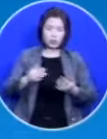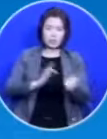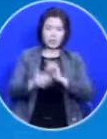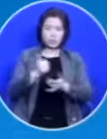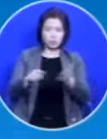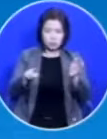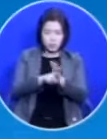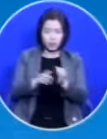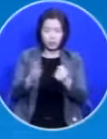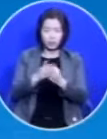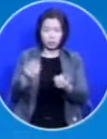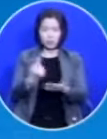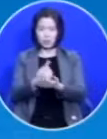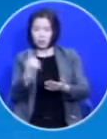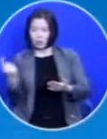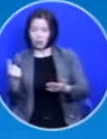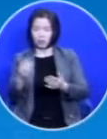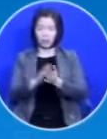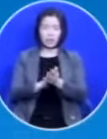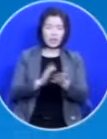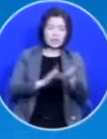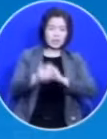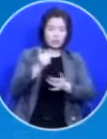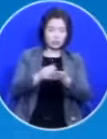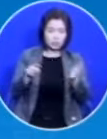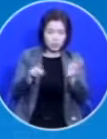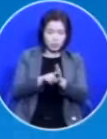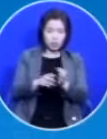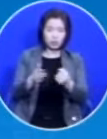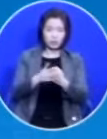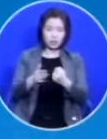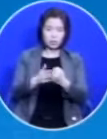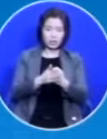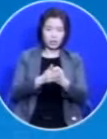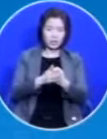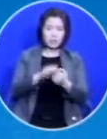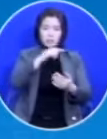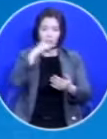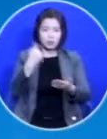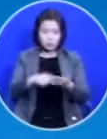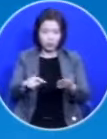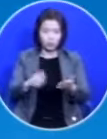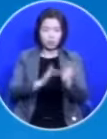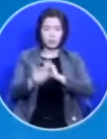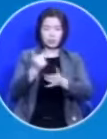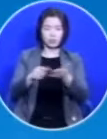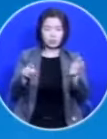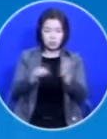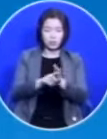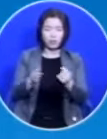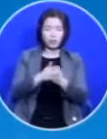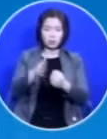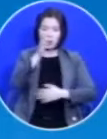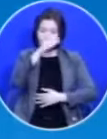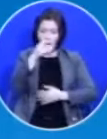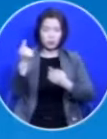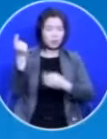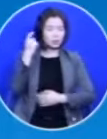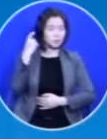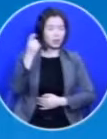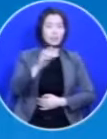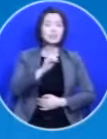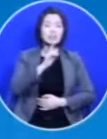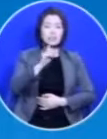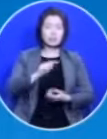당하고 예수 믿는 것 때문에 손해보고 예수 믿는 것 때문에 바보 소리 듣고 그럴 때 우리가